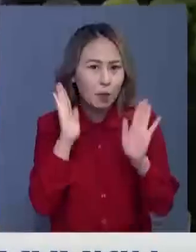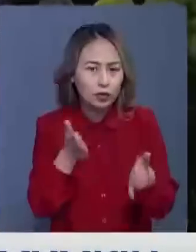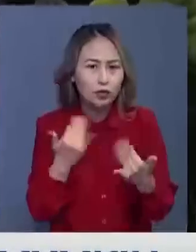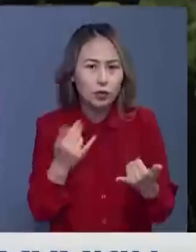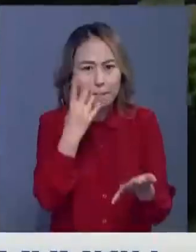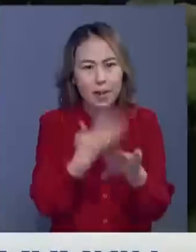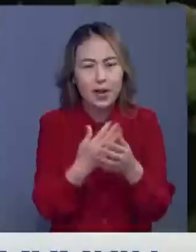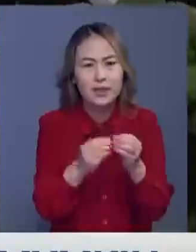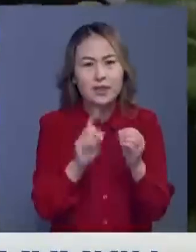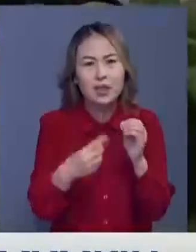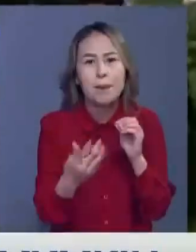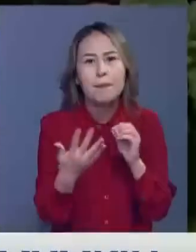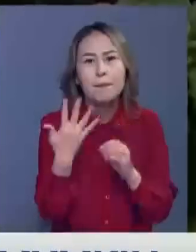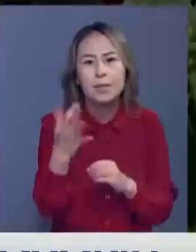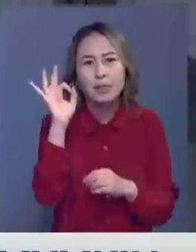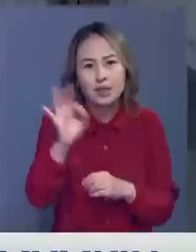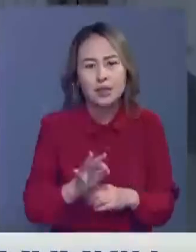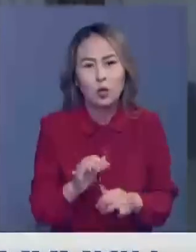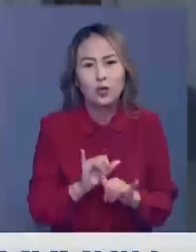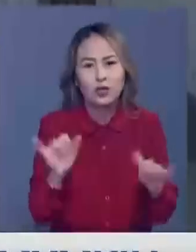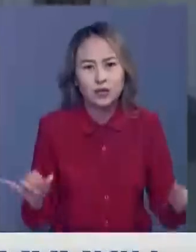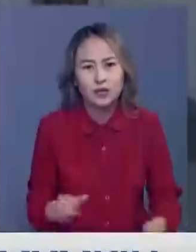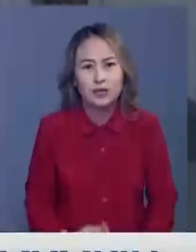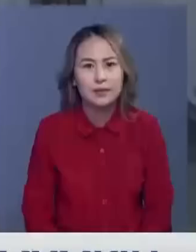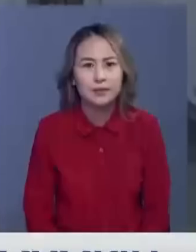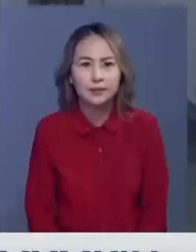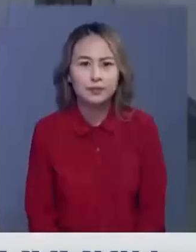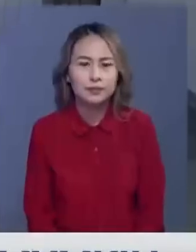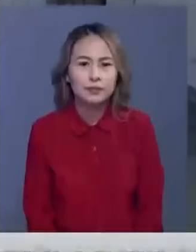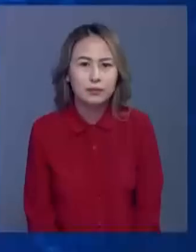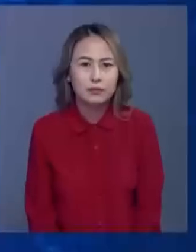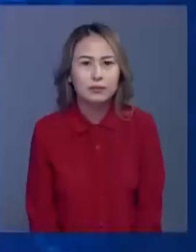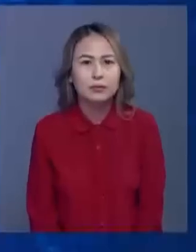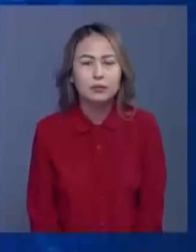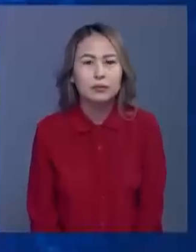енді бұл көрсеткіш 10,5%-ға дейін өсіп отыр.